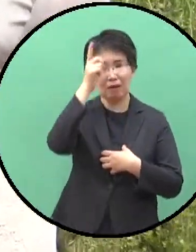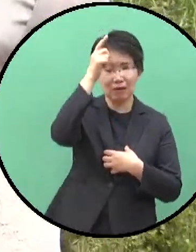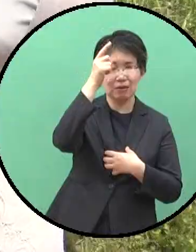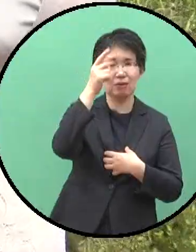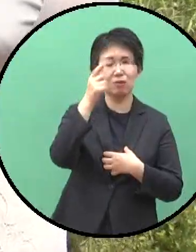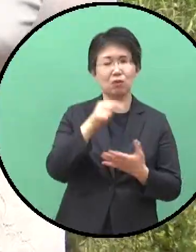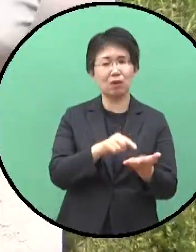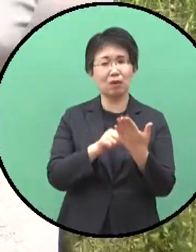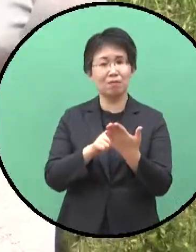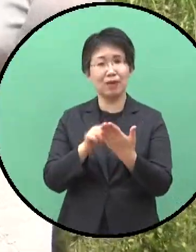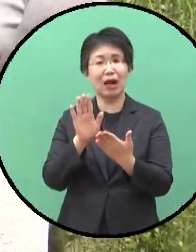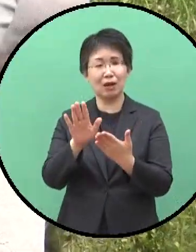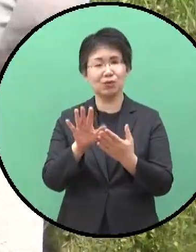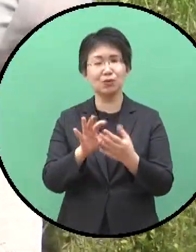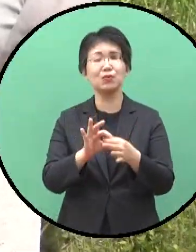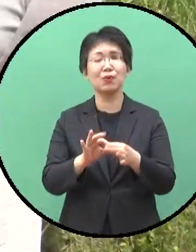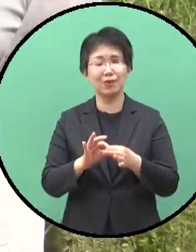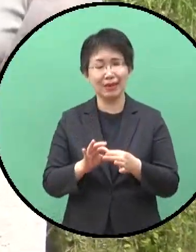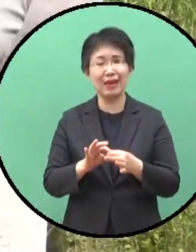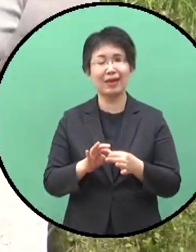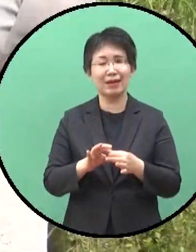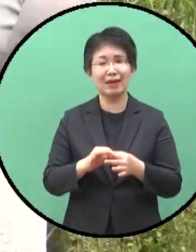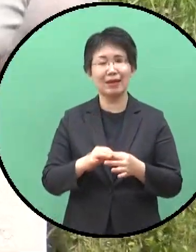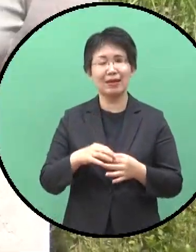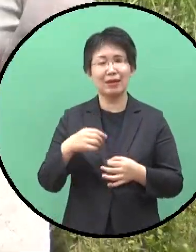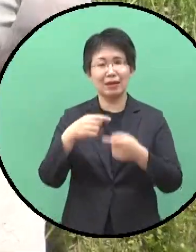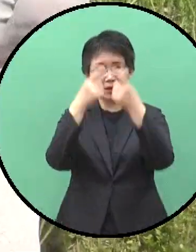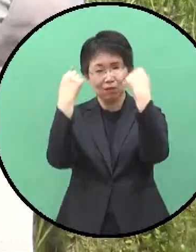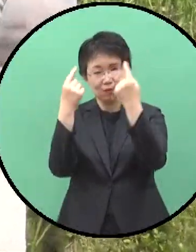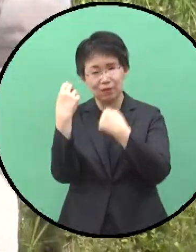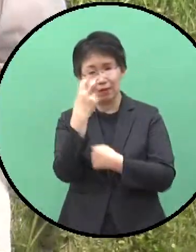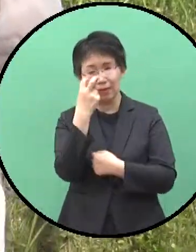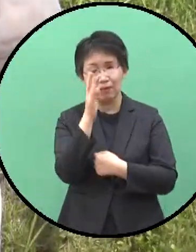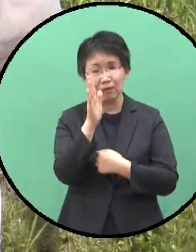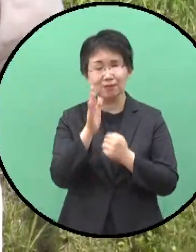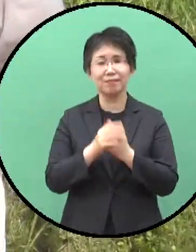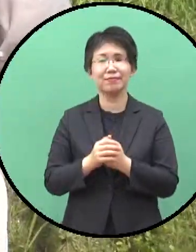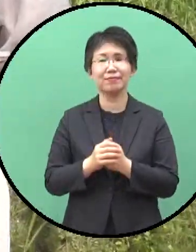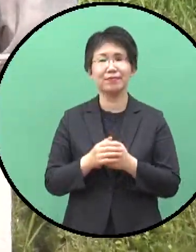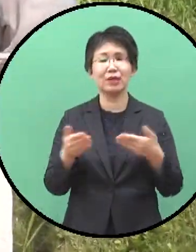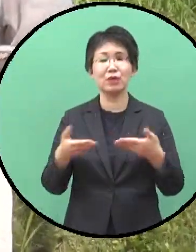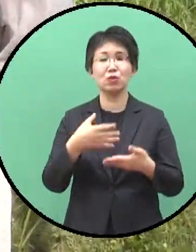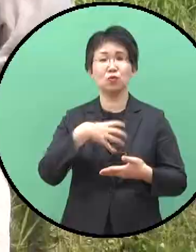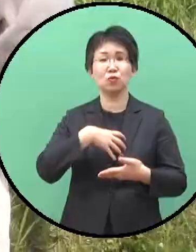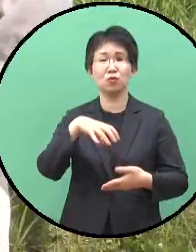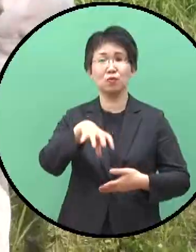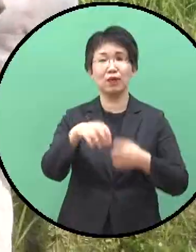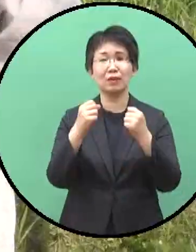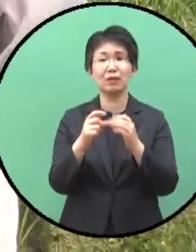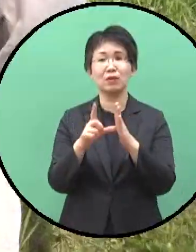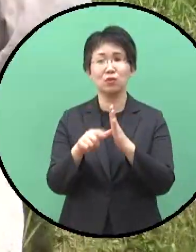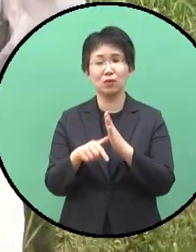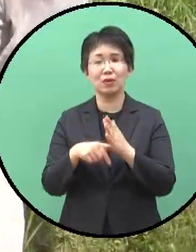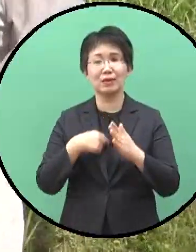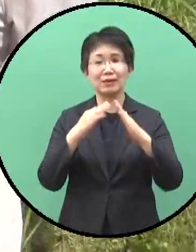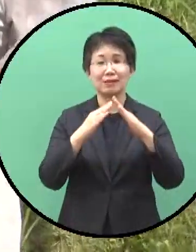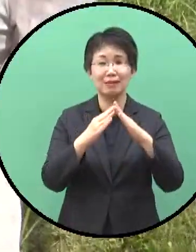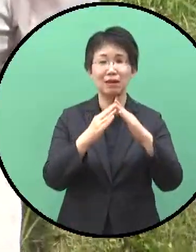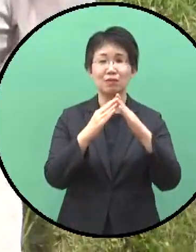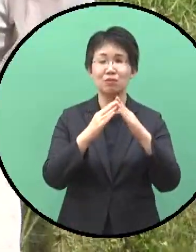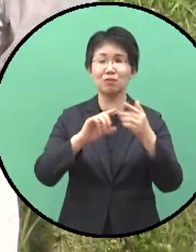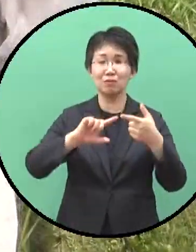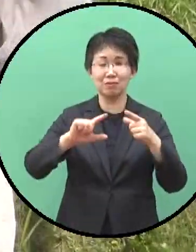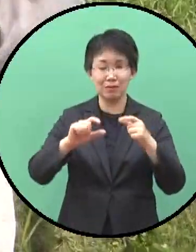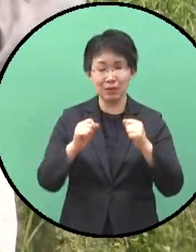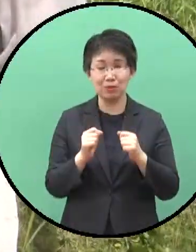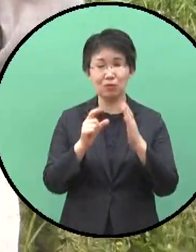も皆さんには確認していただければなと思います。 職場にいる時だったり、ね、自宅以外の時にもその大雨